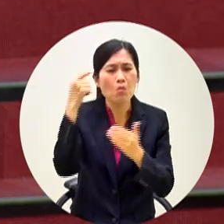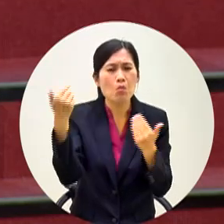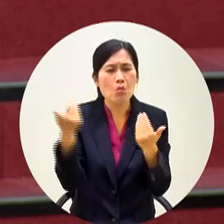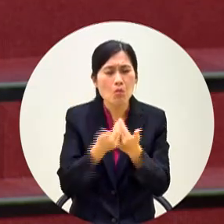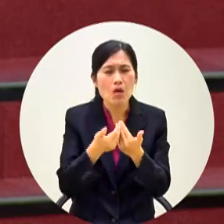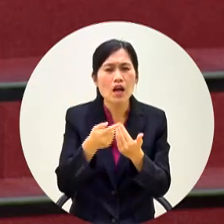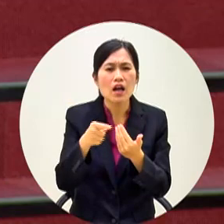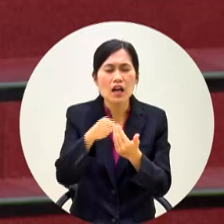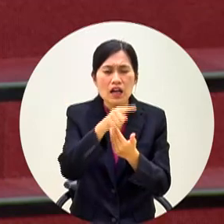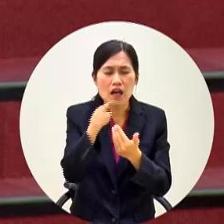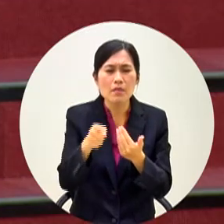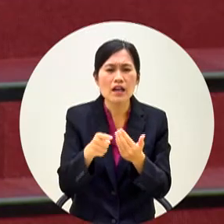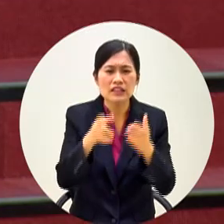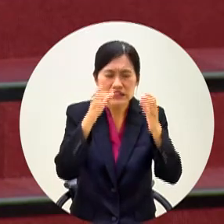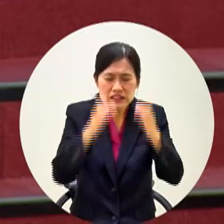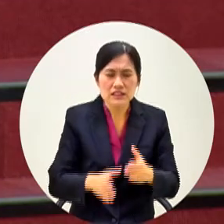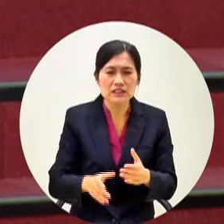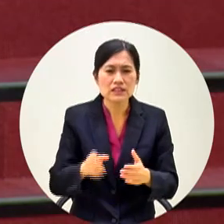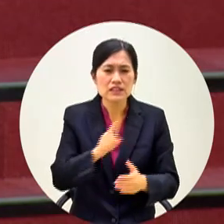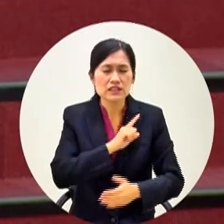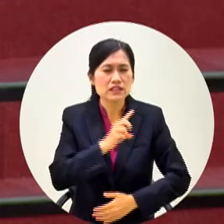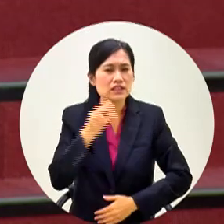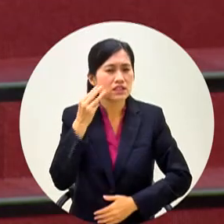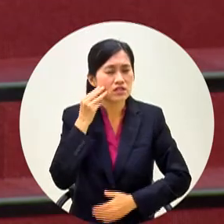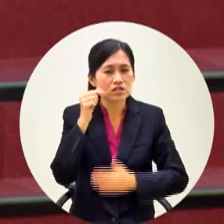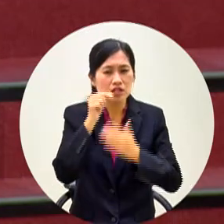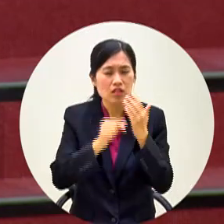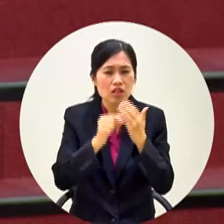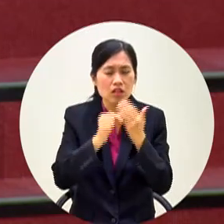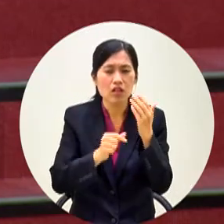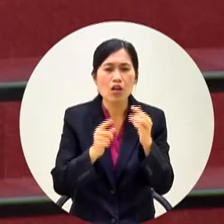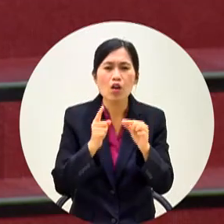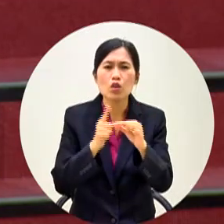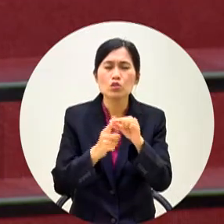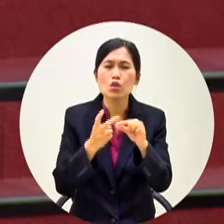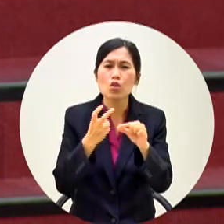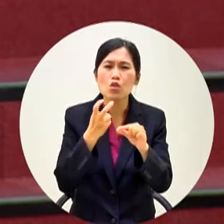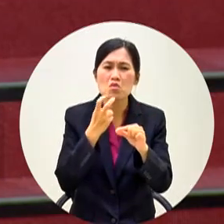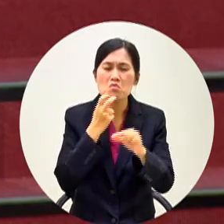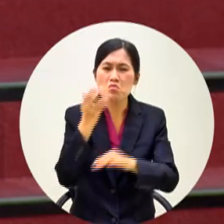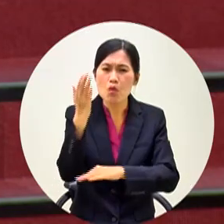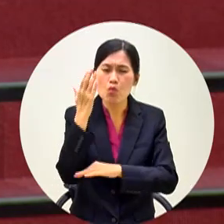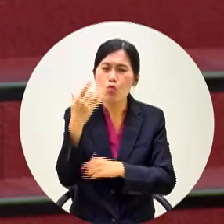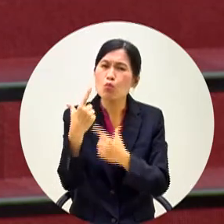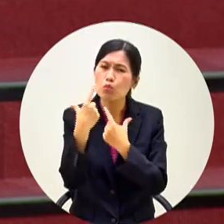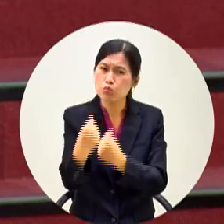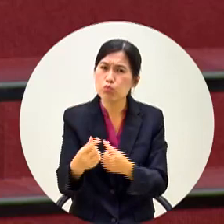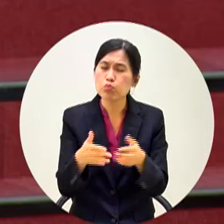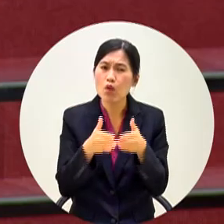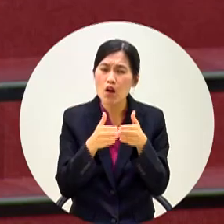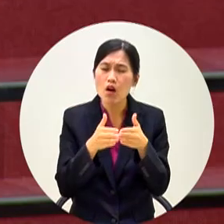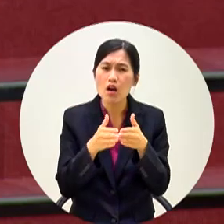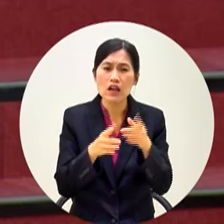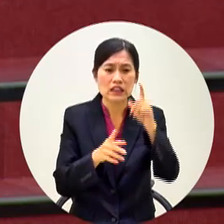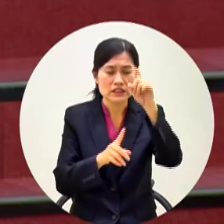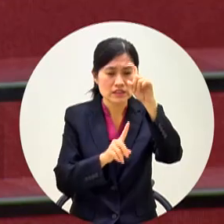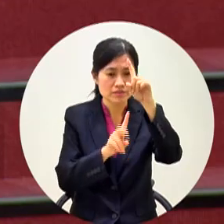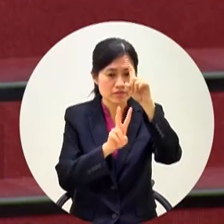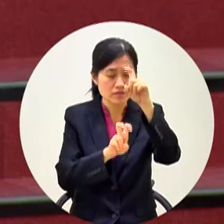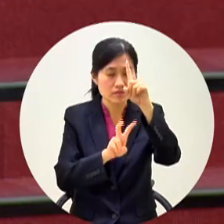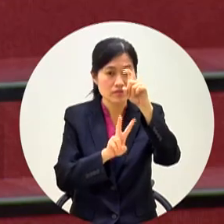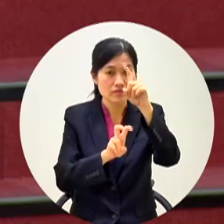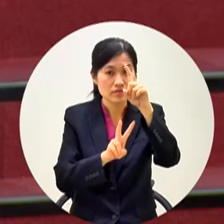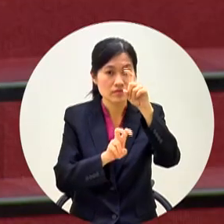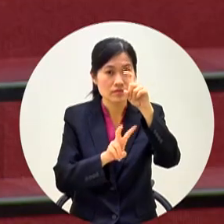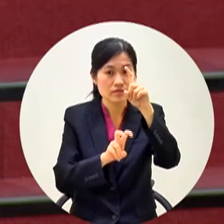条例，那他只能对人民做交代，人民也等着看。哦，11月22号呢，在凯